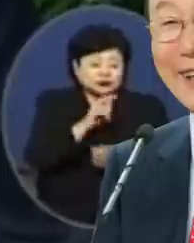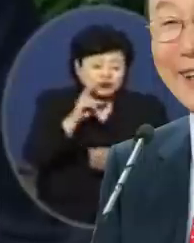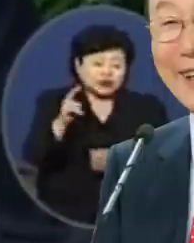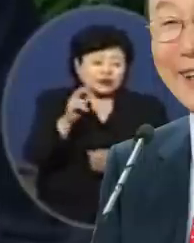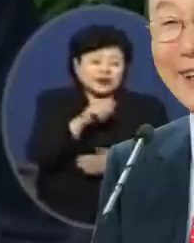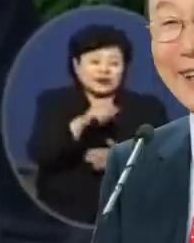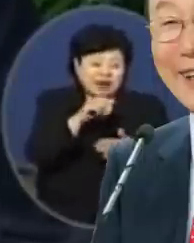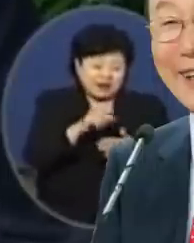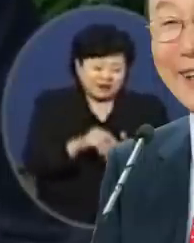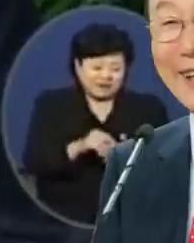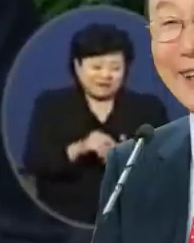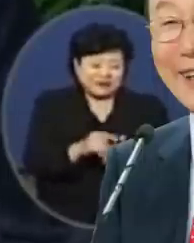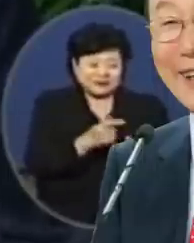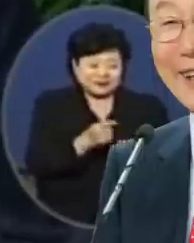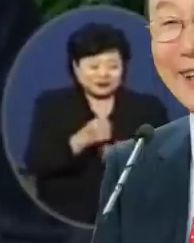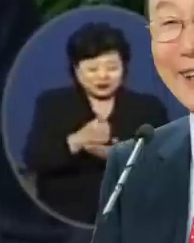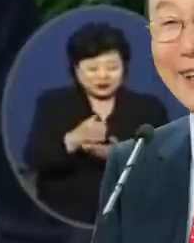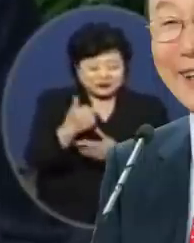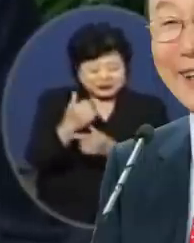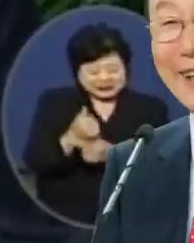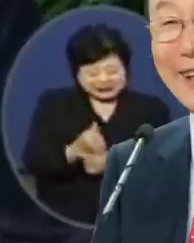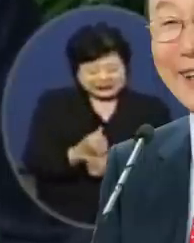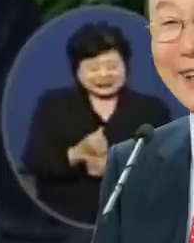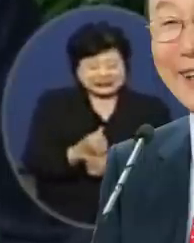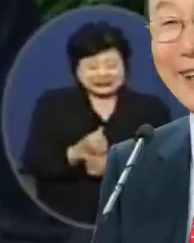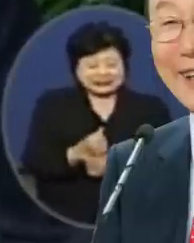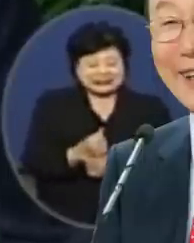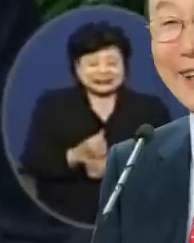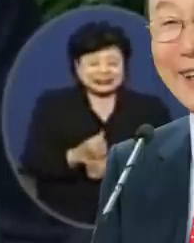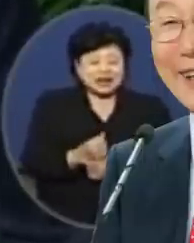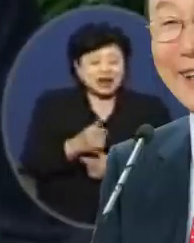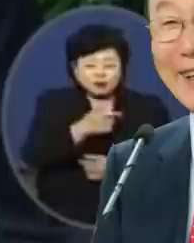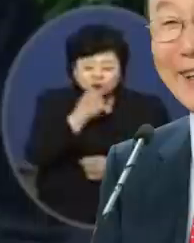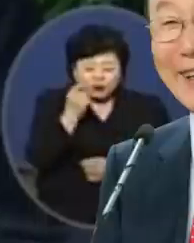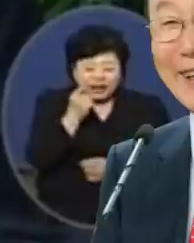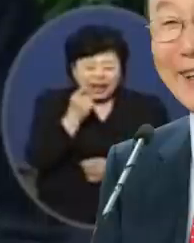내 마음이 이처럼 주님을 의지하는 상태가 못되니